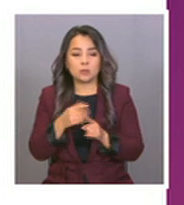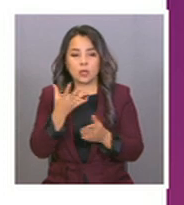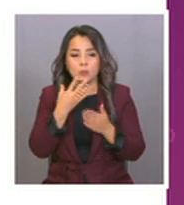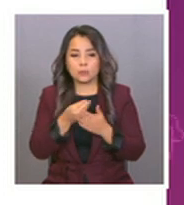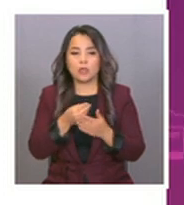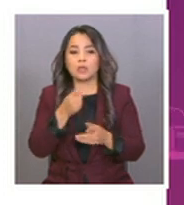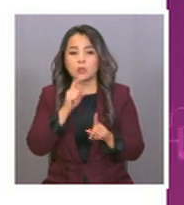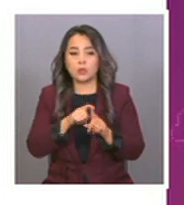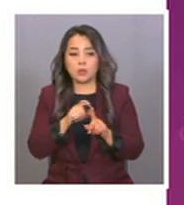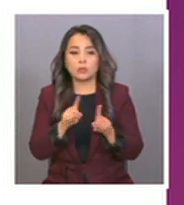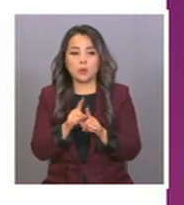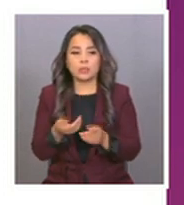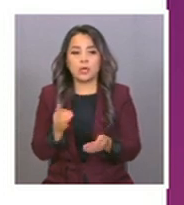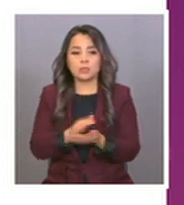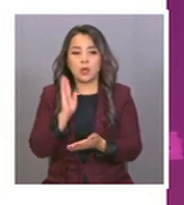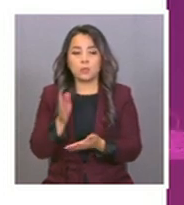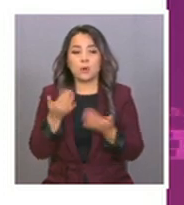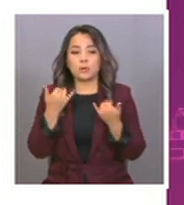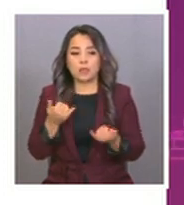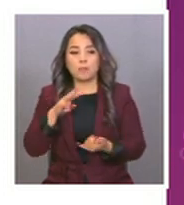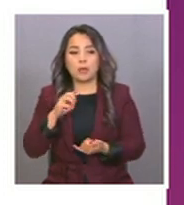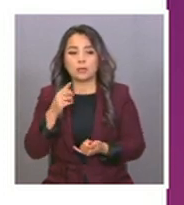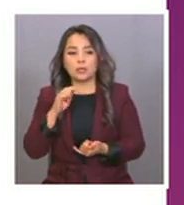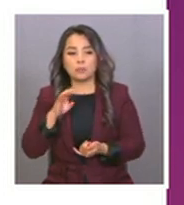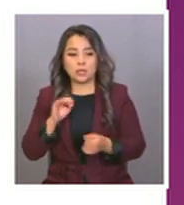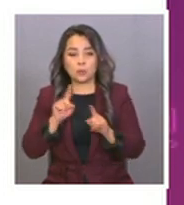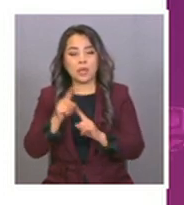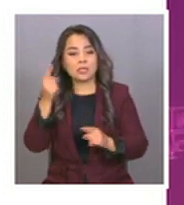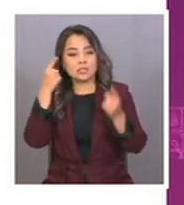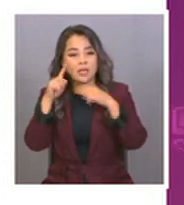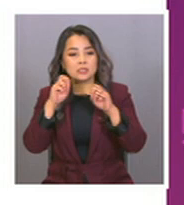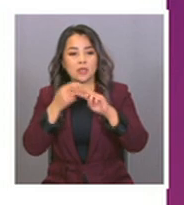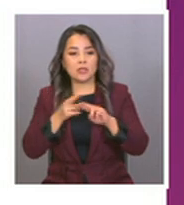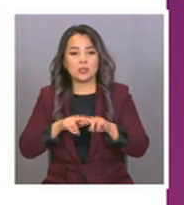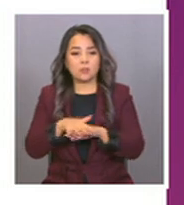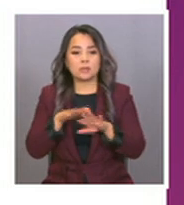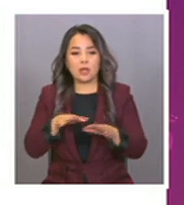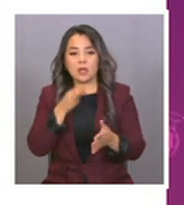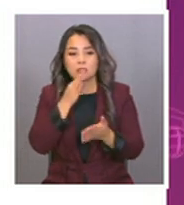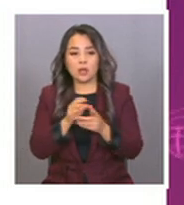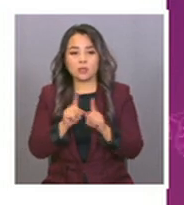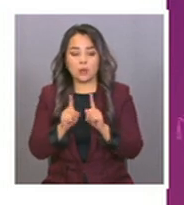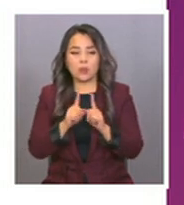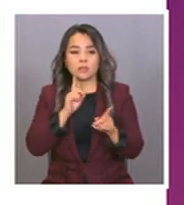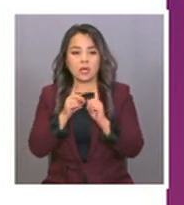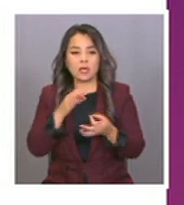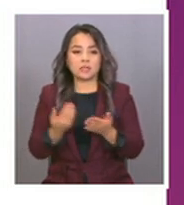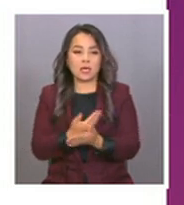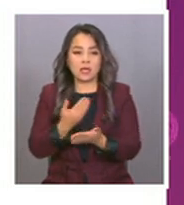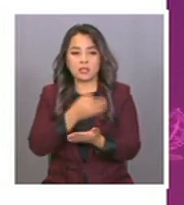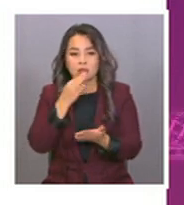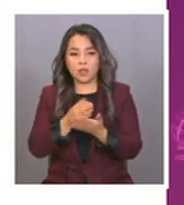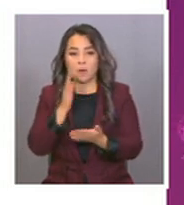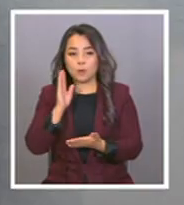танысасыздар. Майқы би шешендік сөздерінің идеялық, стилистикалық сипатына талдау жасайсыздар. Енді